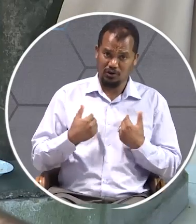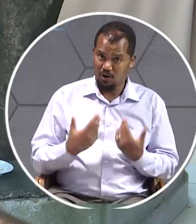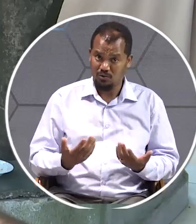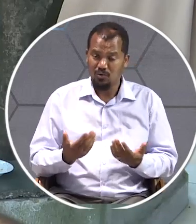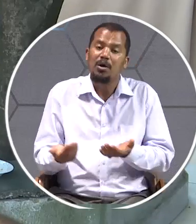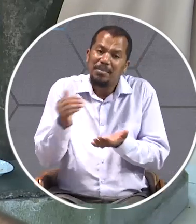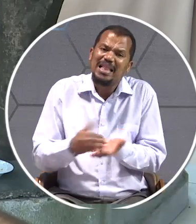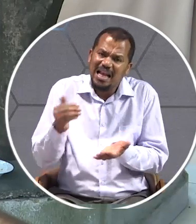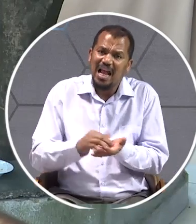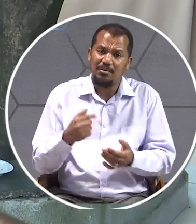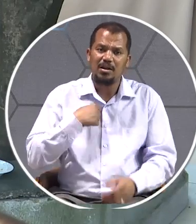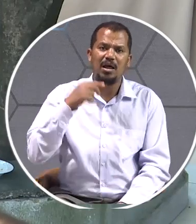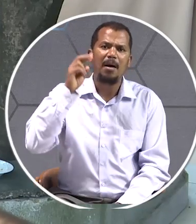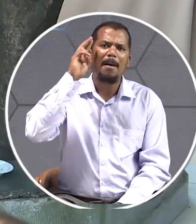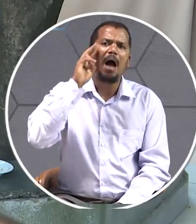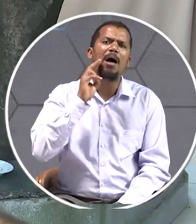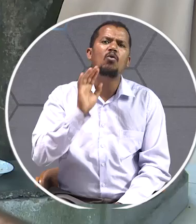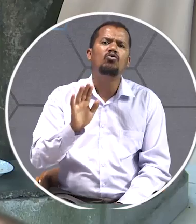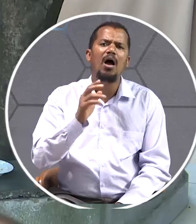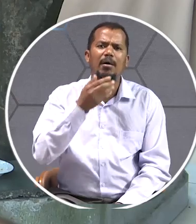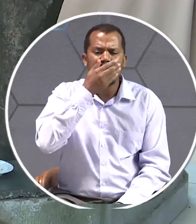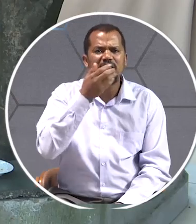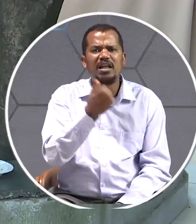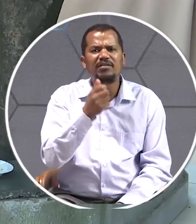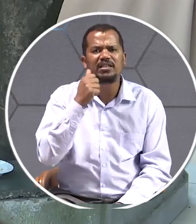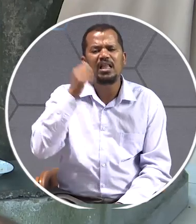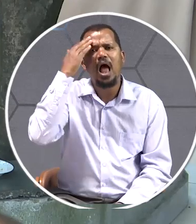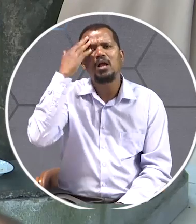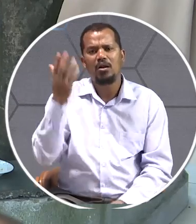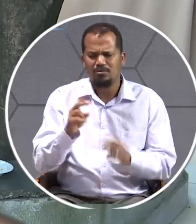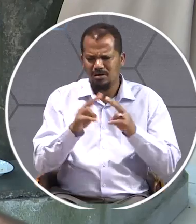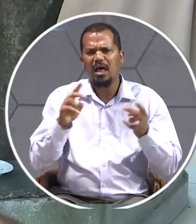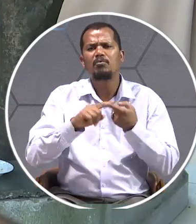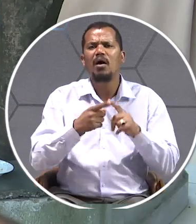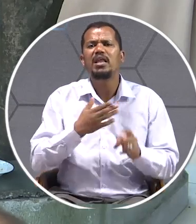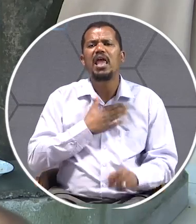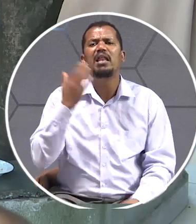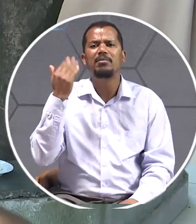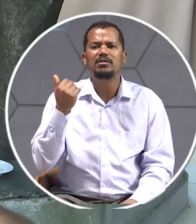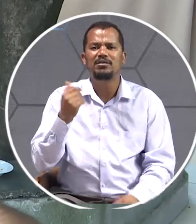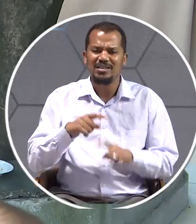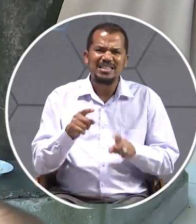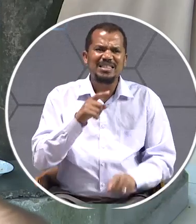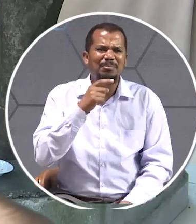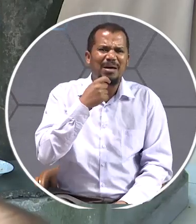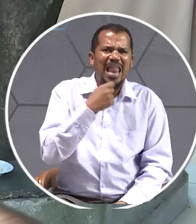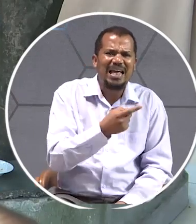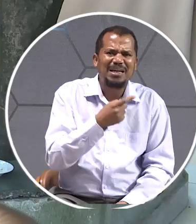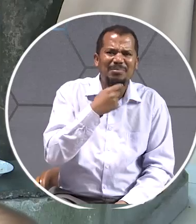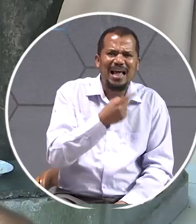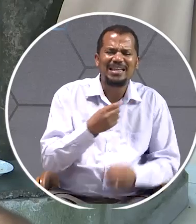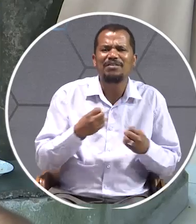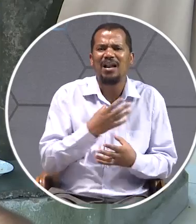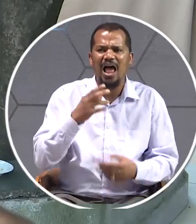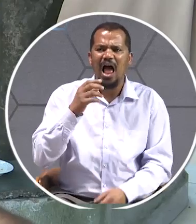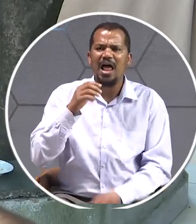አሉ። በተደጋጋሚ እኔ ባጎታ የምትደፈር እንስት አቅ ነበር፣ በጣም ጓደኛ ነበረች። ና ግን መናገር ትፈራለች።